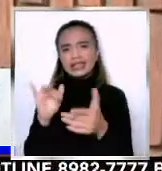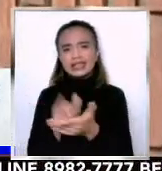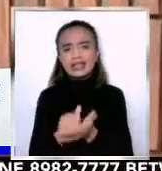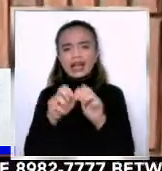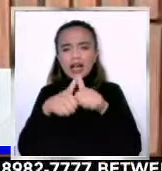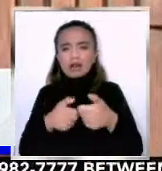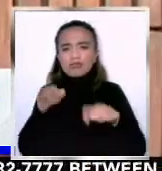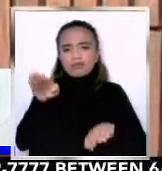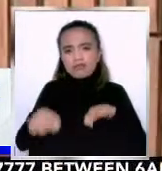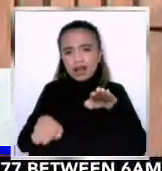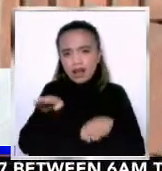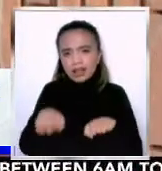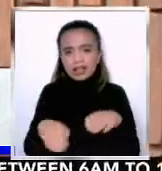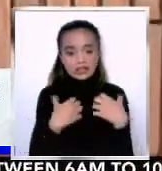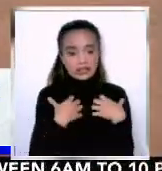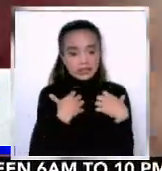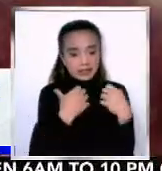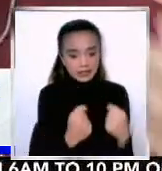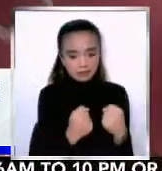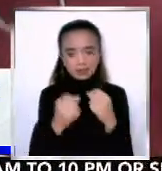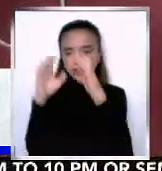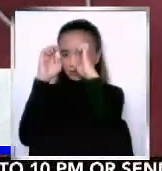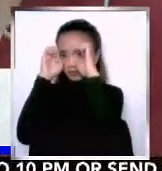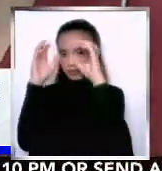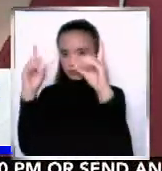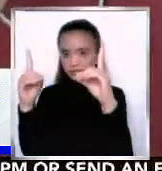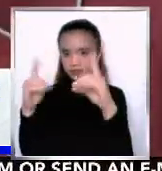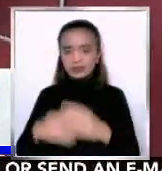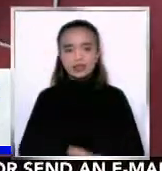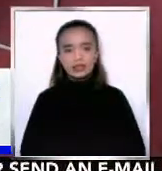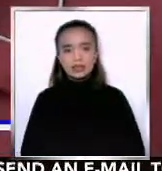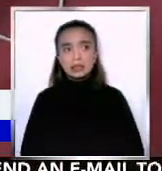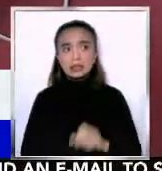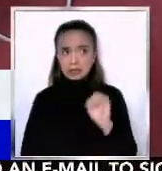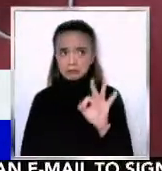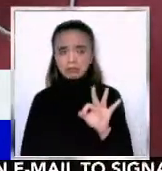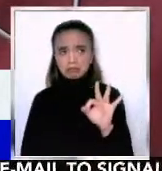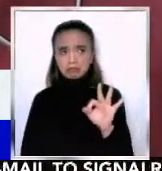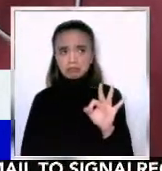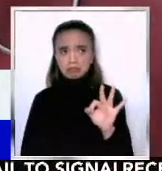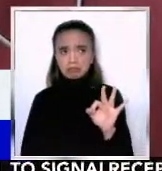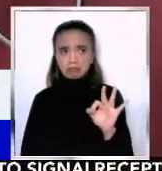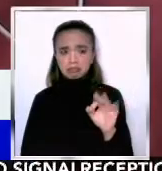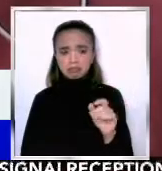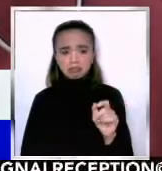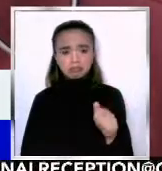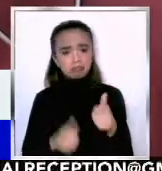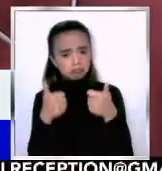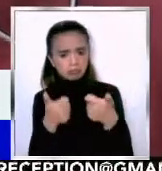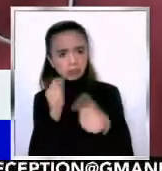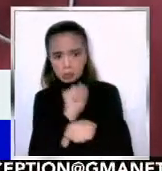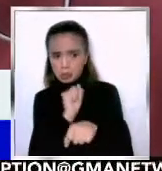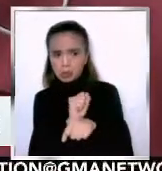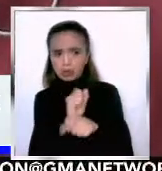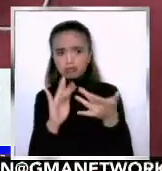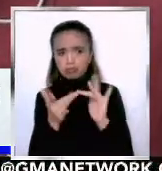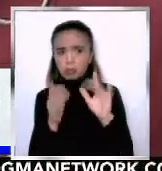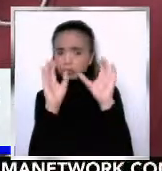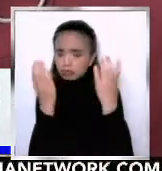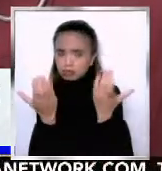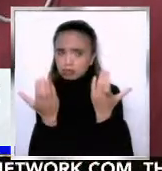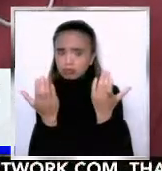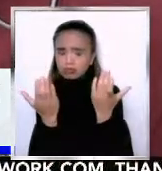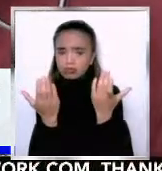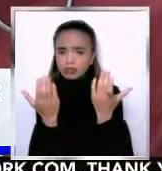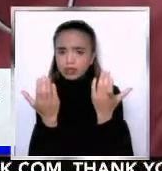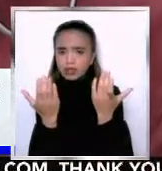ng kalusugan at edukasyon. Kung effective naman po yung online class, I think